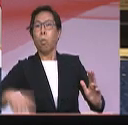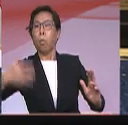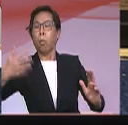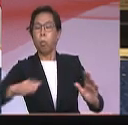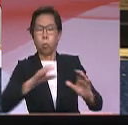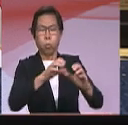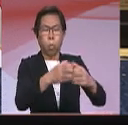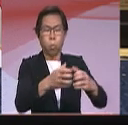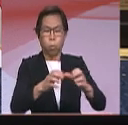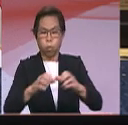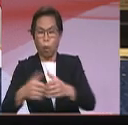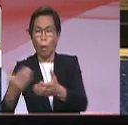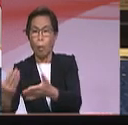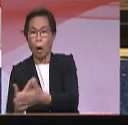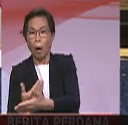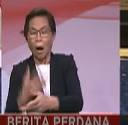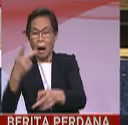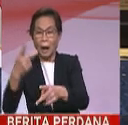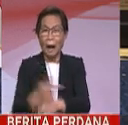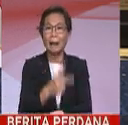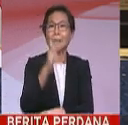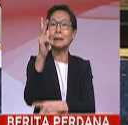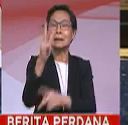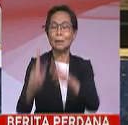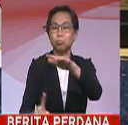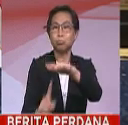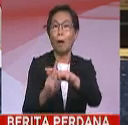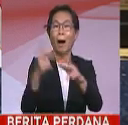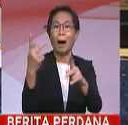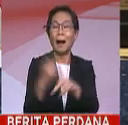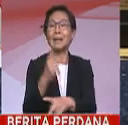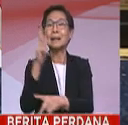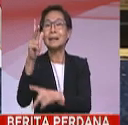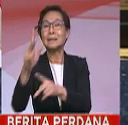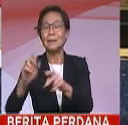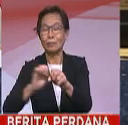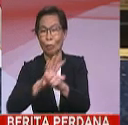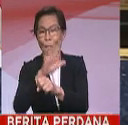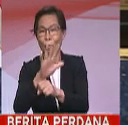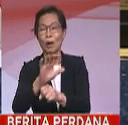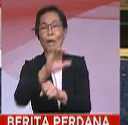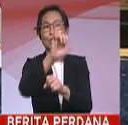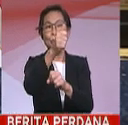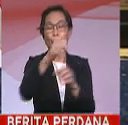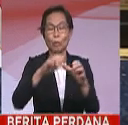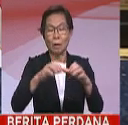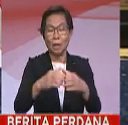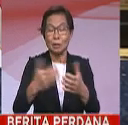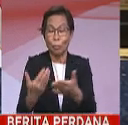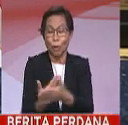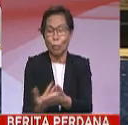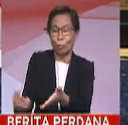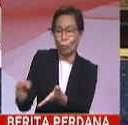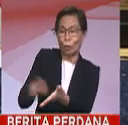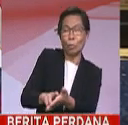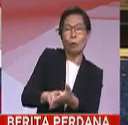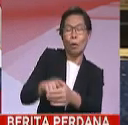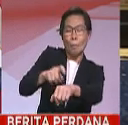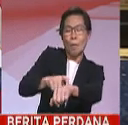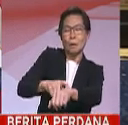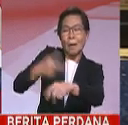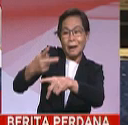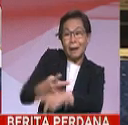bilangan kluster baru di dalam gelombang ketiga berbanding 110 kluster baru yang direkodkan